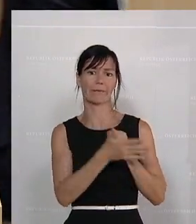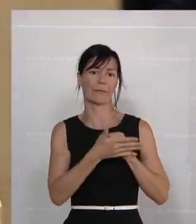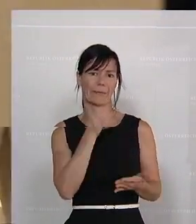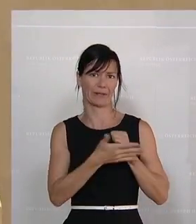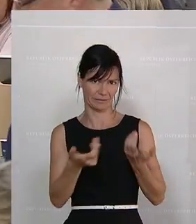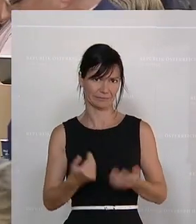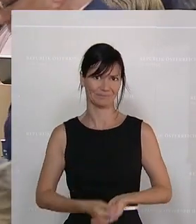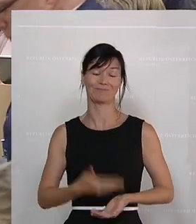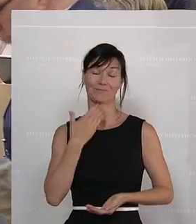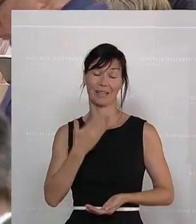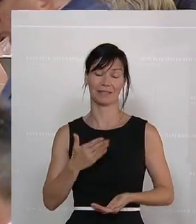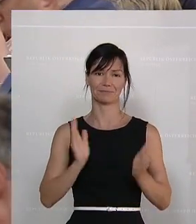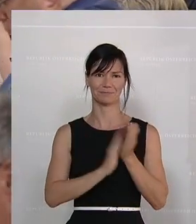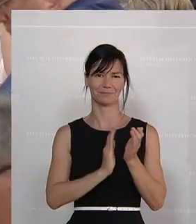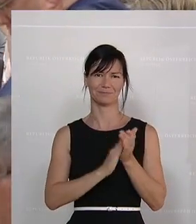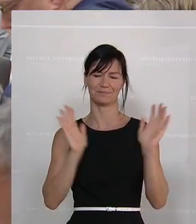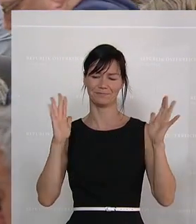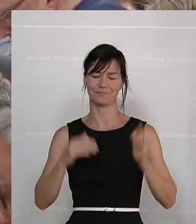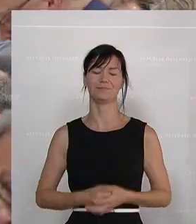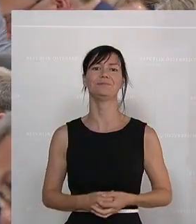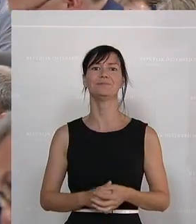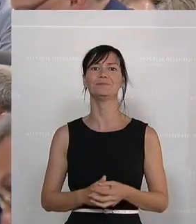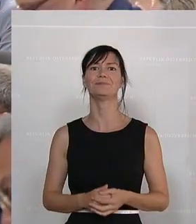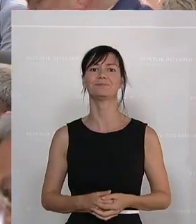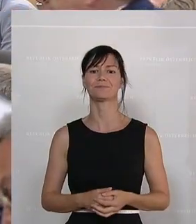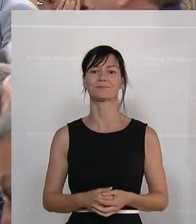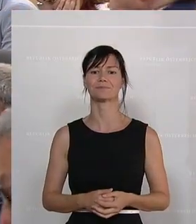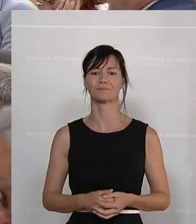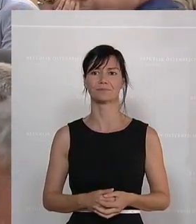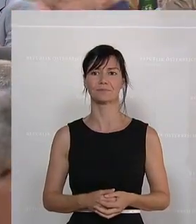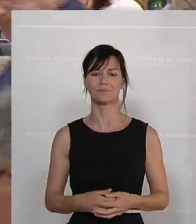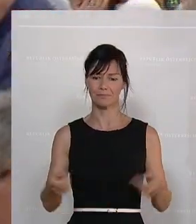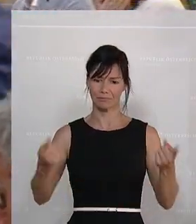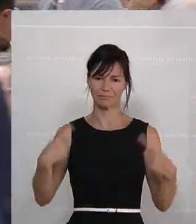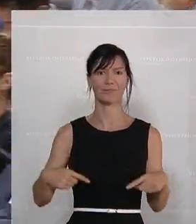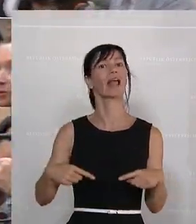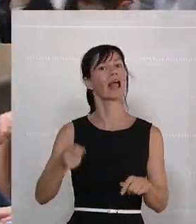ist redner ist vp klubobmann august möglich